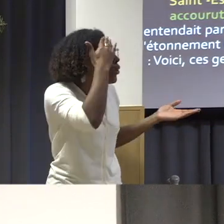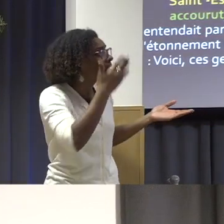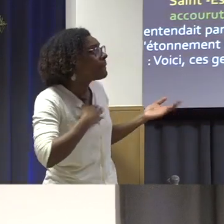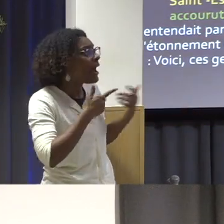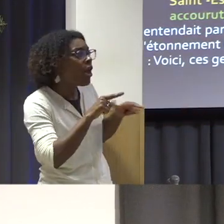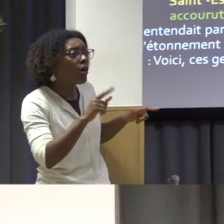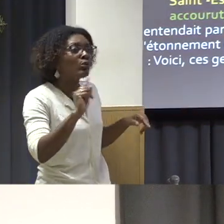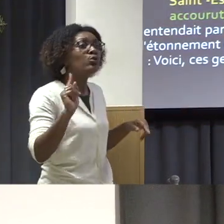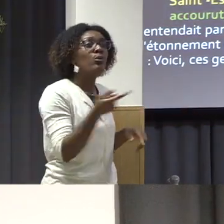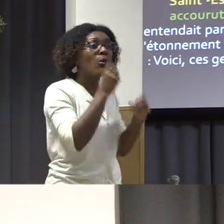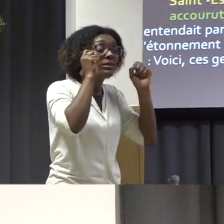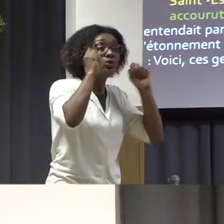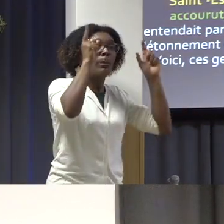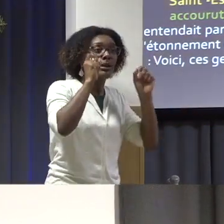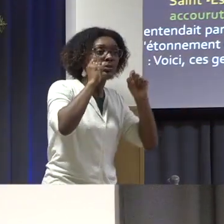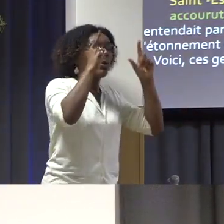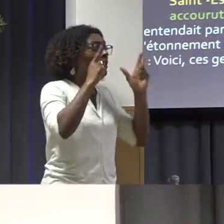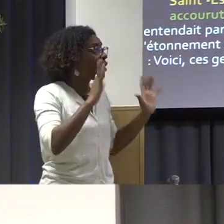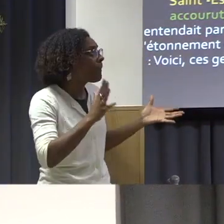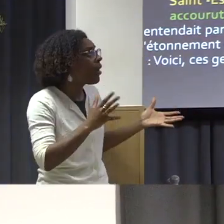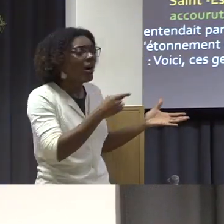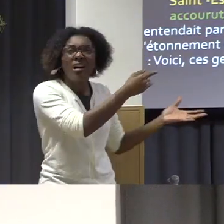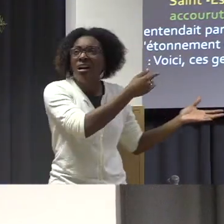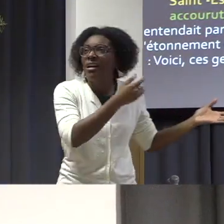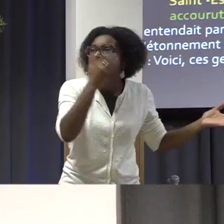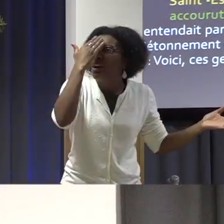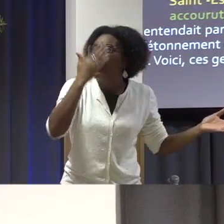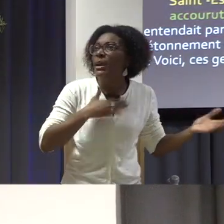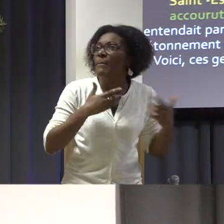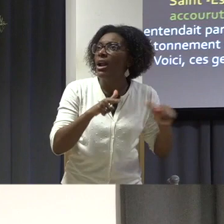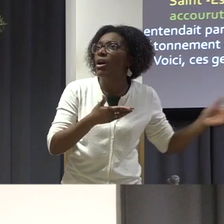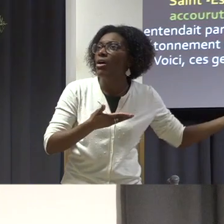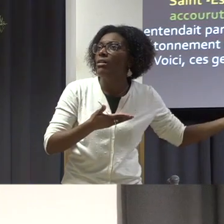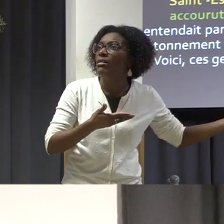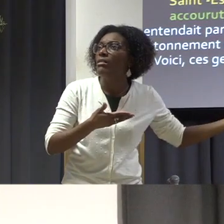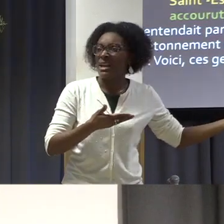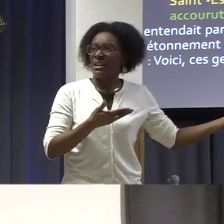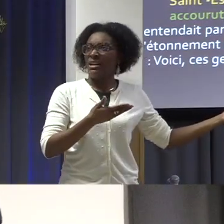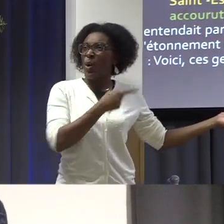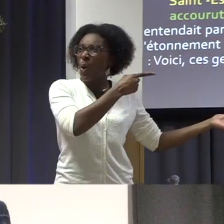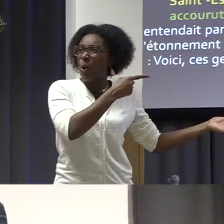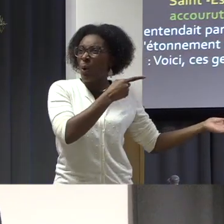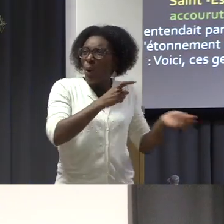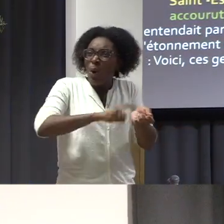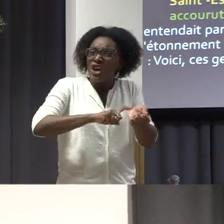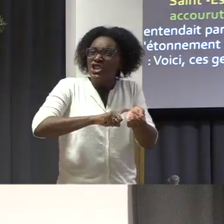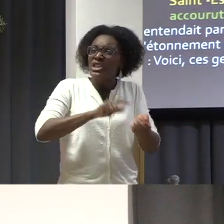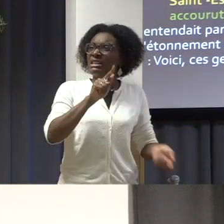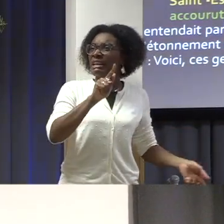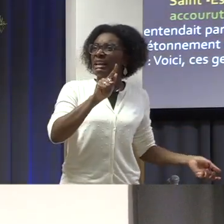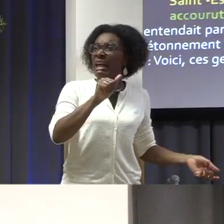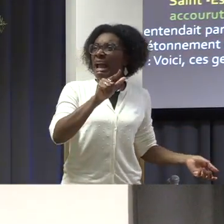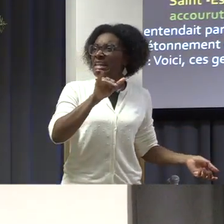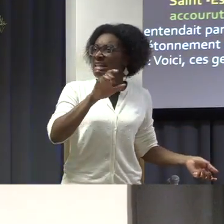l'étonnement et la surprise et ils disaient les uns les autres voici ces gens qui parlaient sont ils pas tous des galiléen confusion